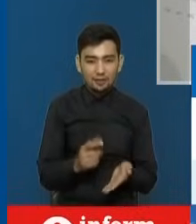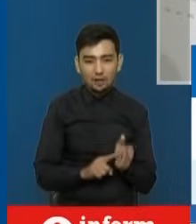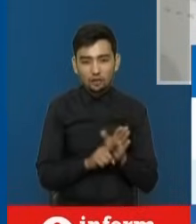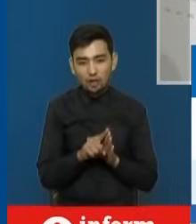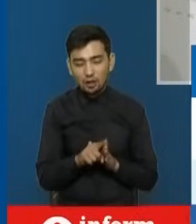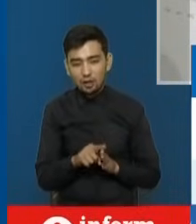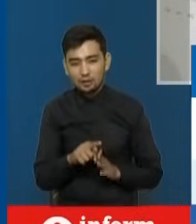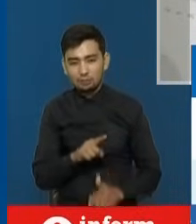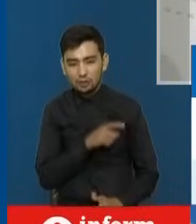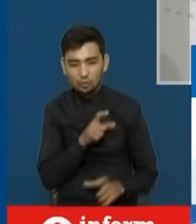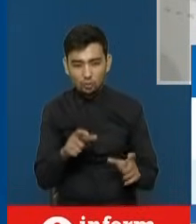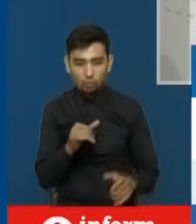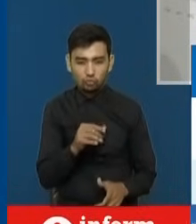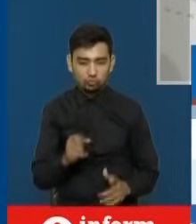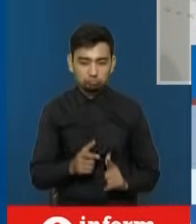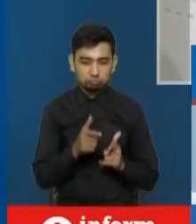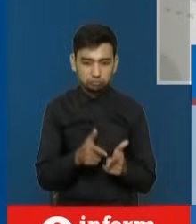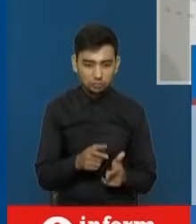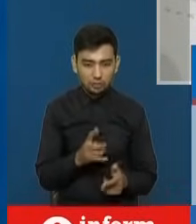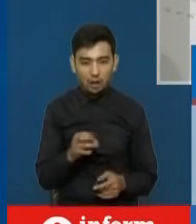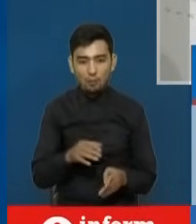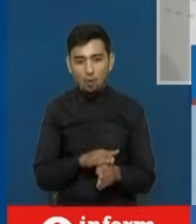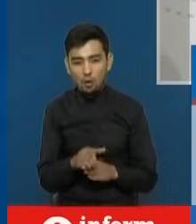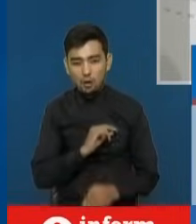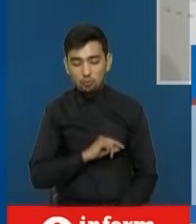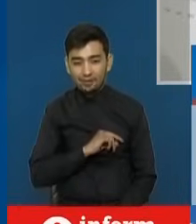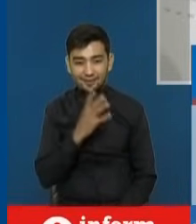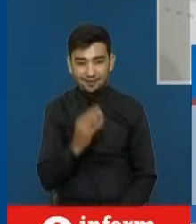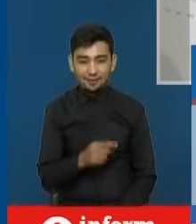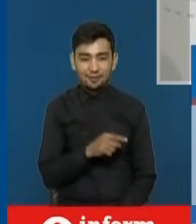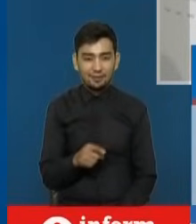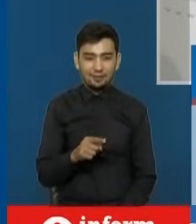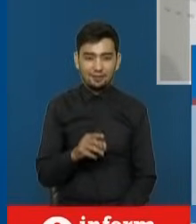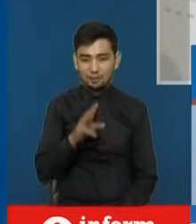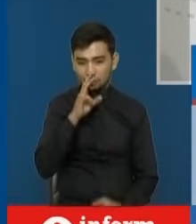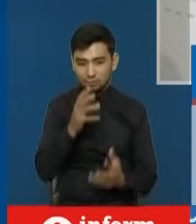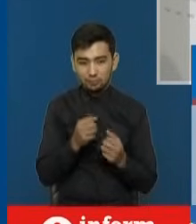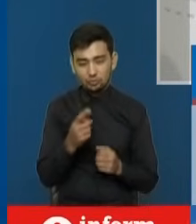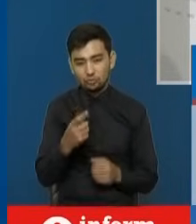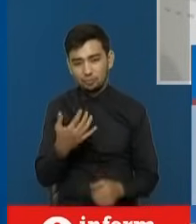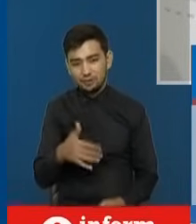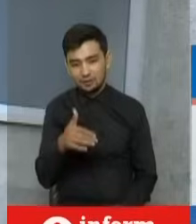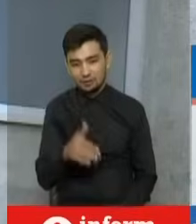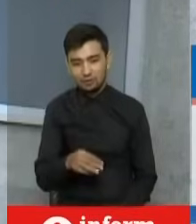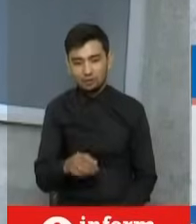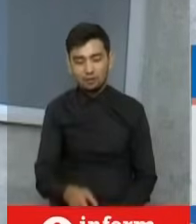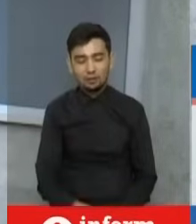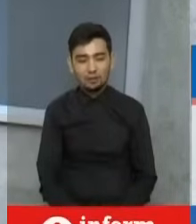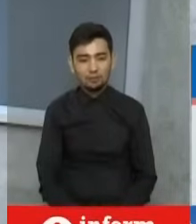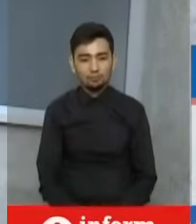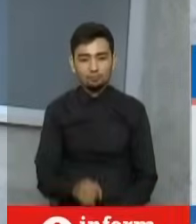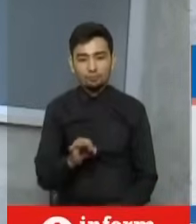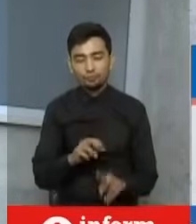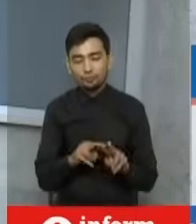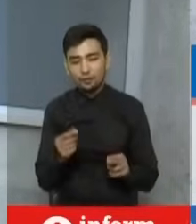начинающих специалистах, которые уже устраиваются на полноценный рабочий день, то они могут рассчитывать уже на 150 тысяч тенге. Снять за такие